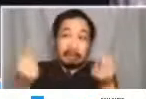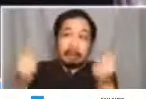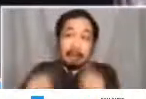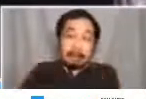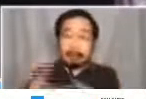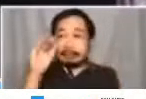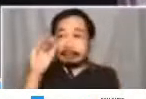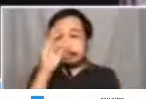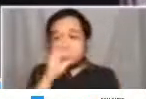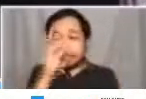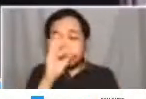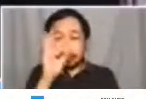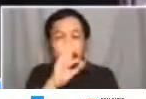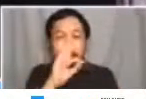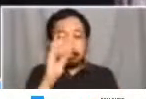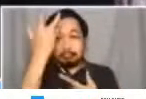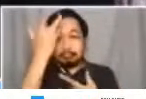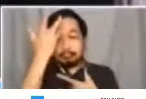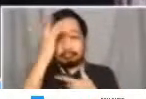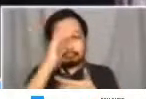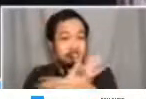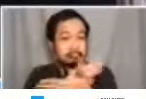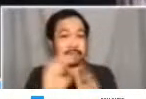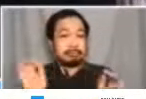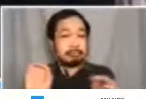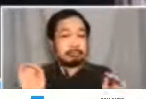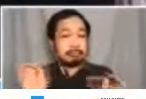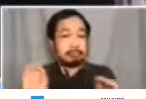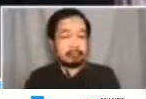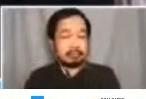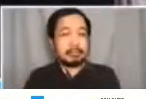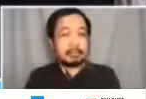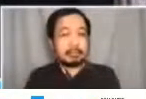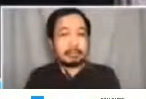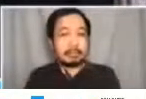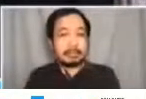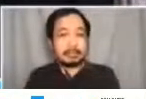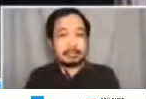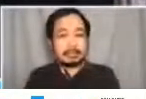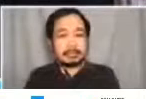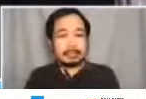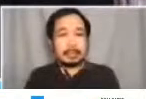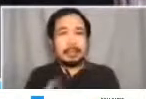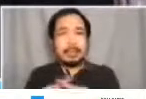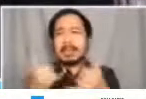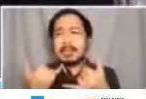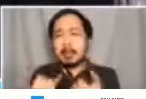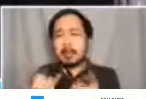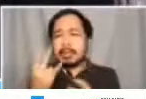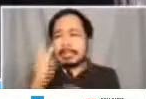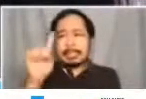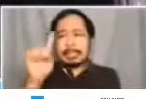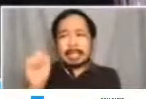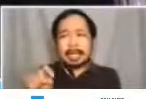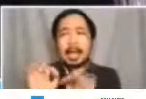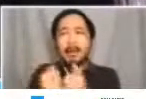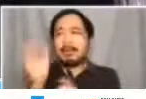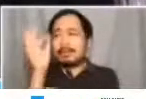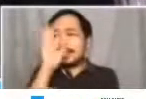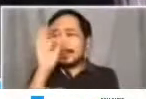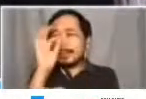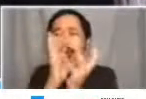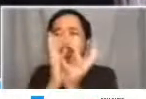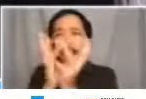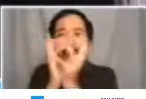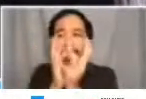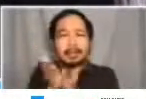ng state of medical emergency sa Morocco at kasabay nito ang pagre-restrict sa movements ng mga tao. What are